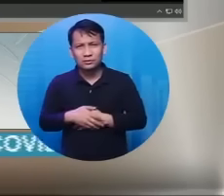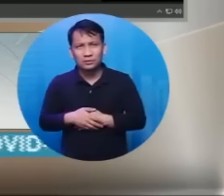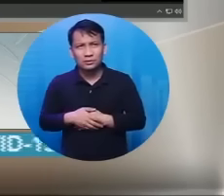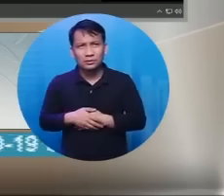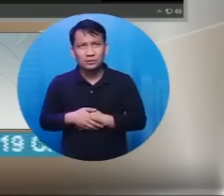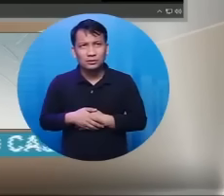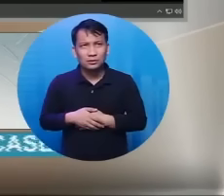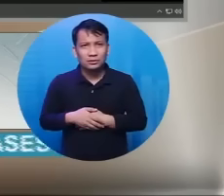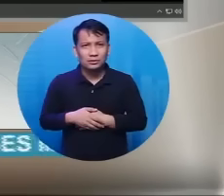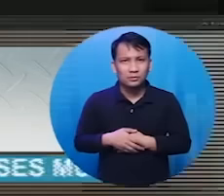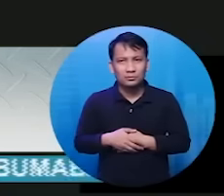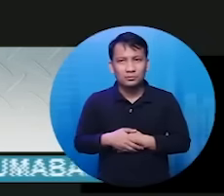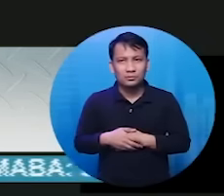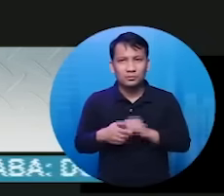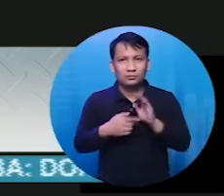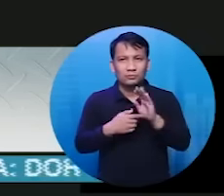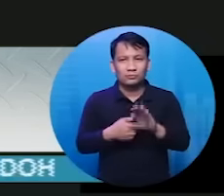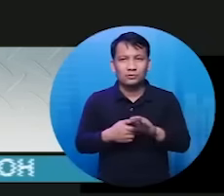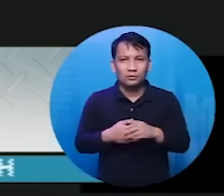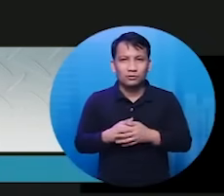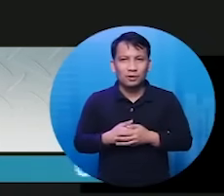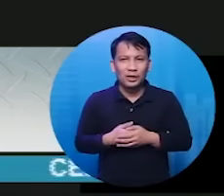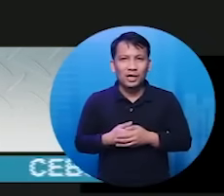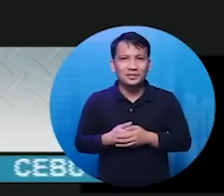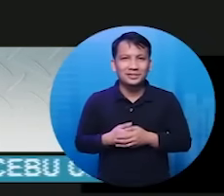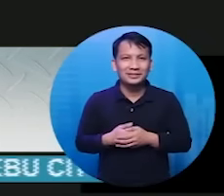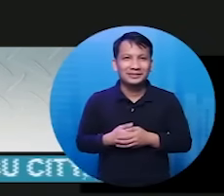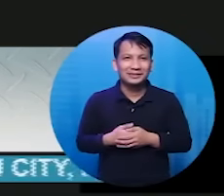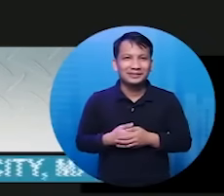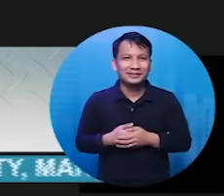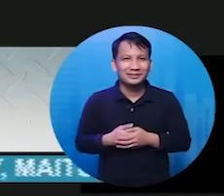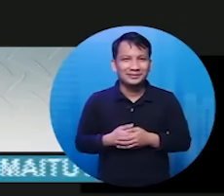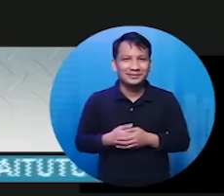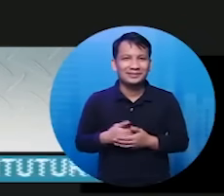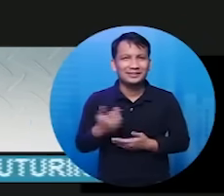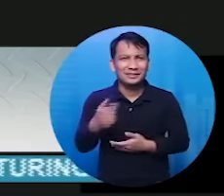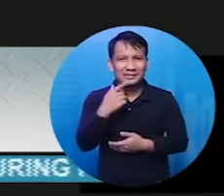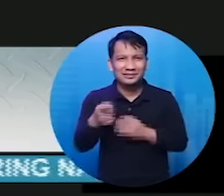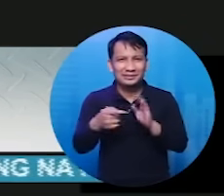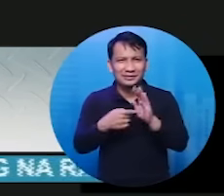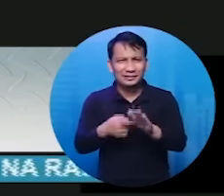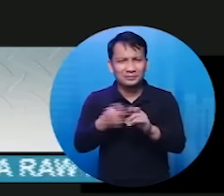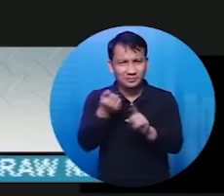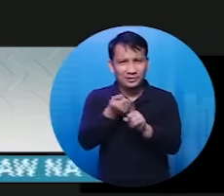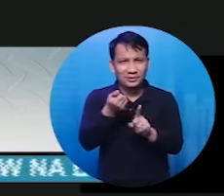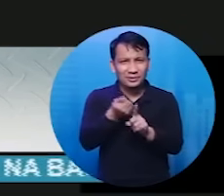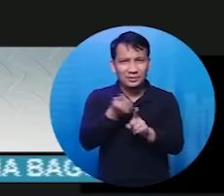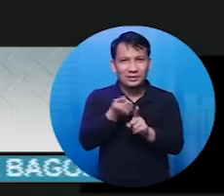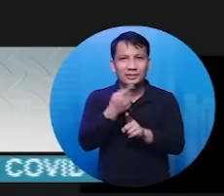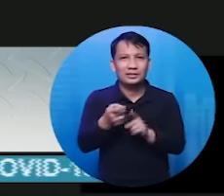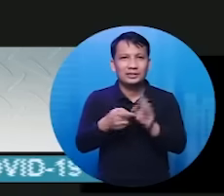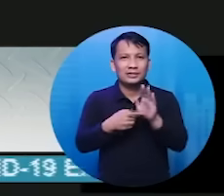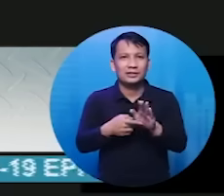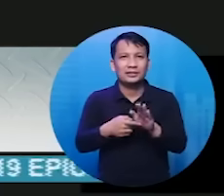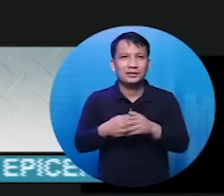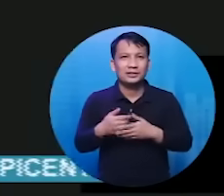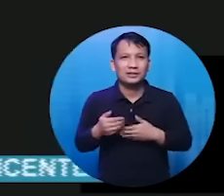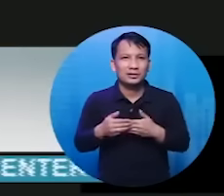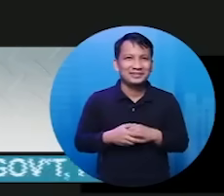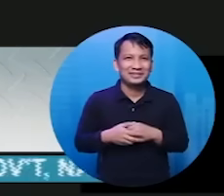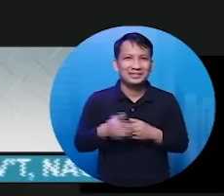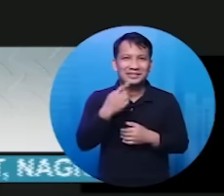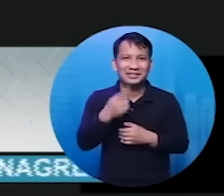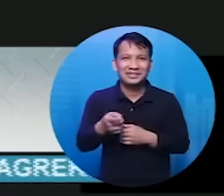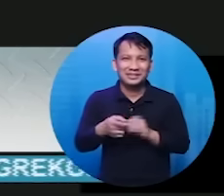pong magkakapatid. Bali, sa buong buhay po namin, nakasanayan na po namin na binubugbog niya po. Bakit niya ginagawa